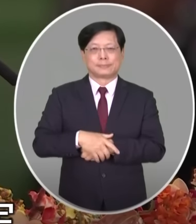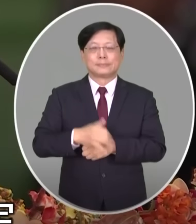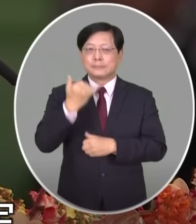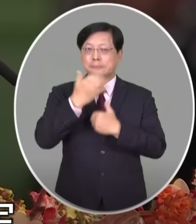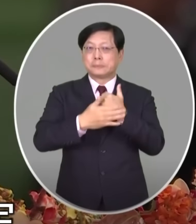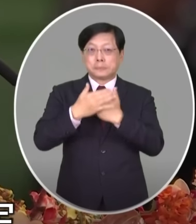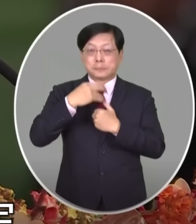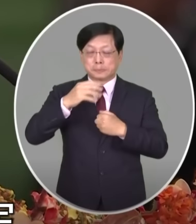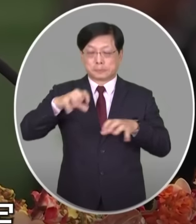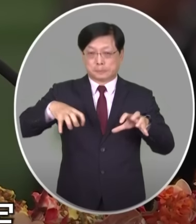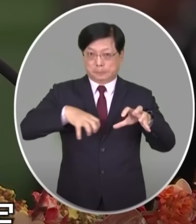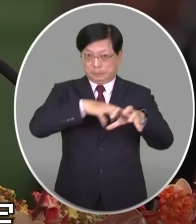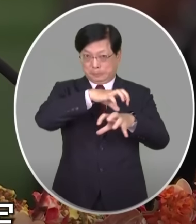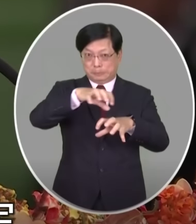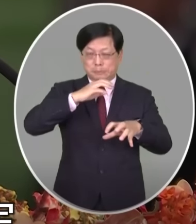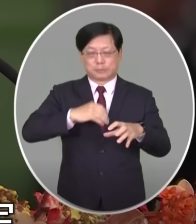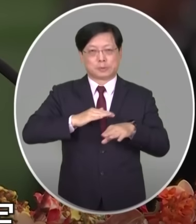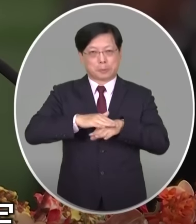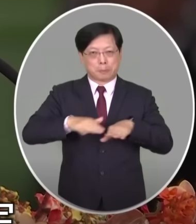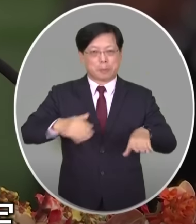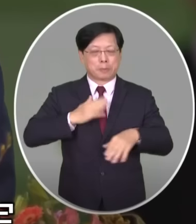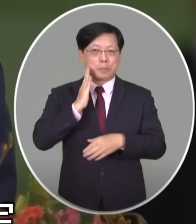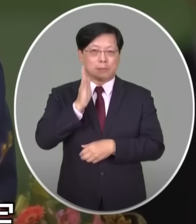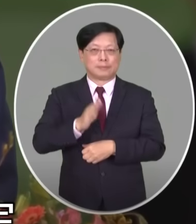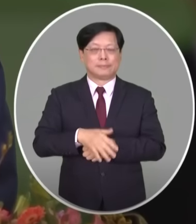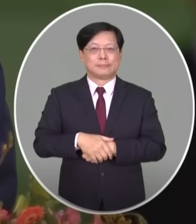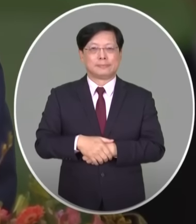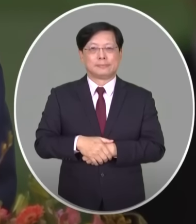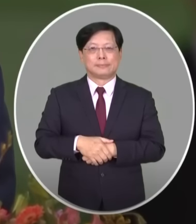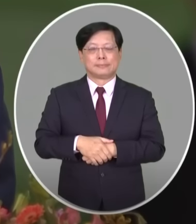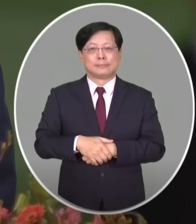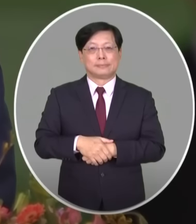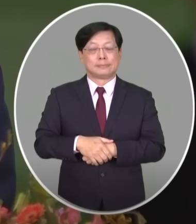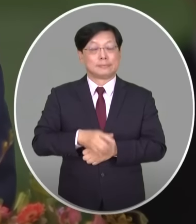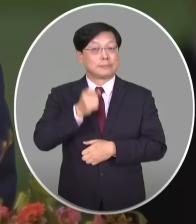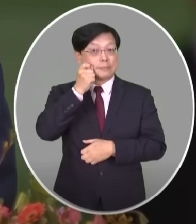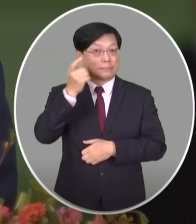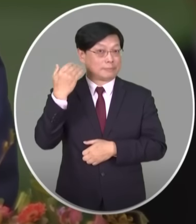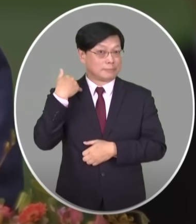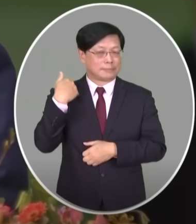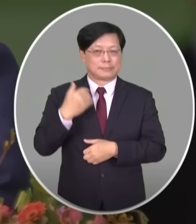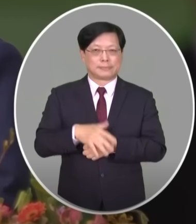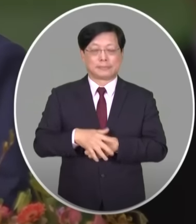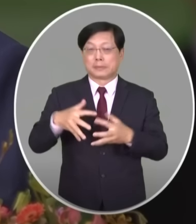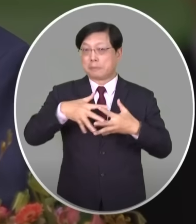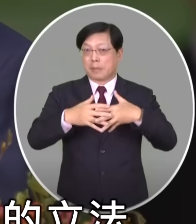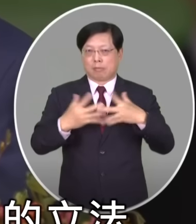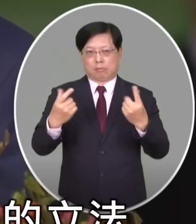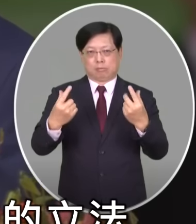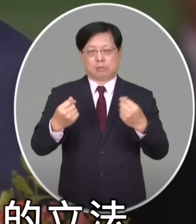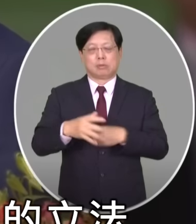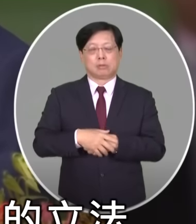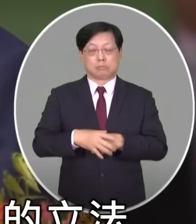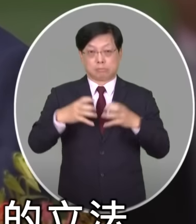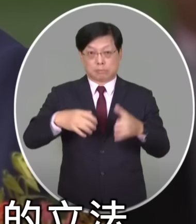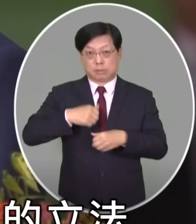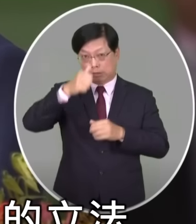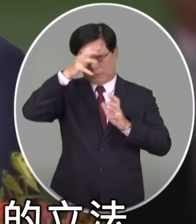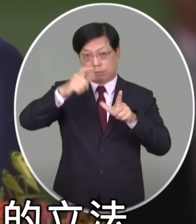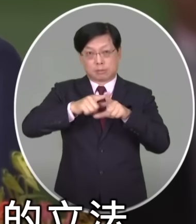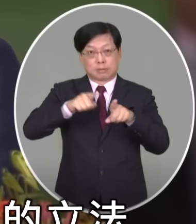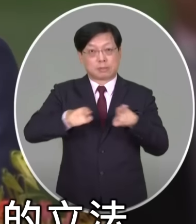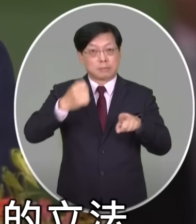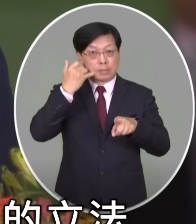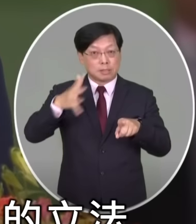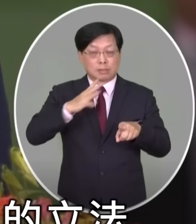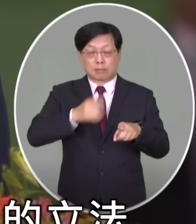持区域的和平稳定。就在上个月，美国也完成了印太安全补